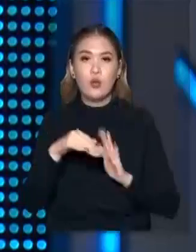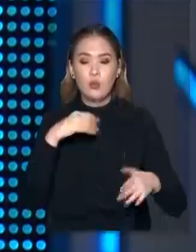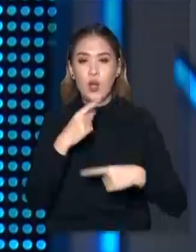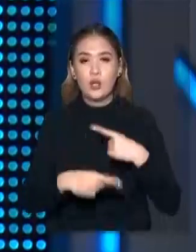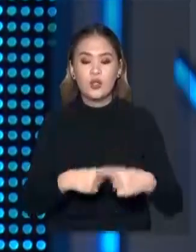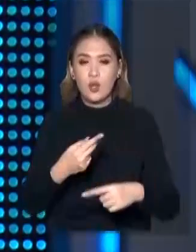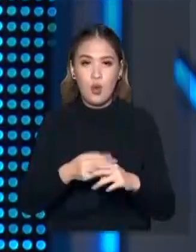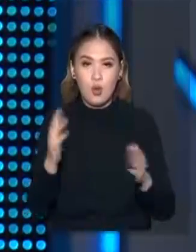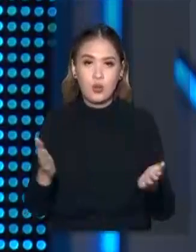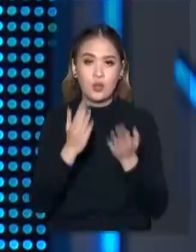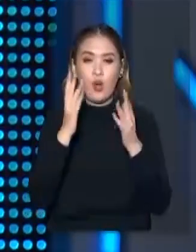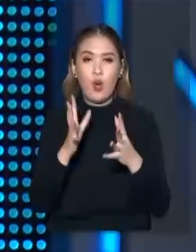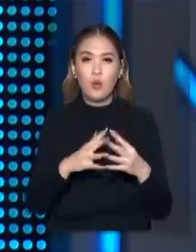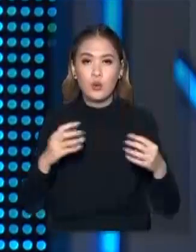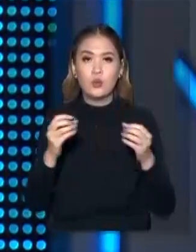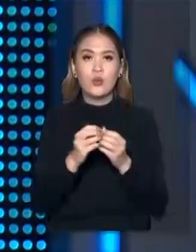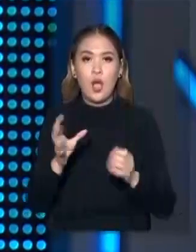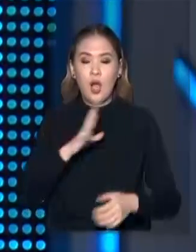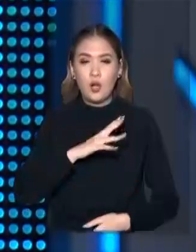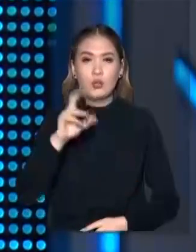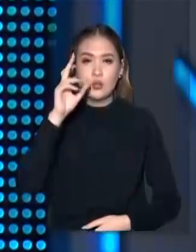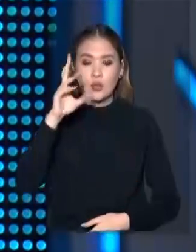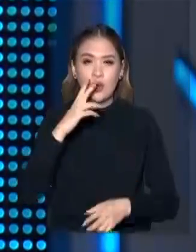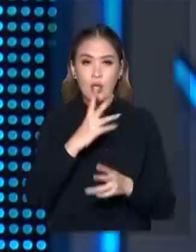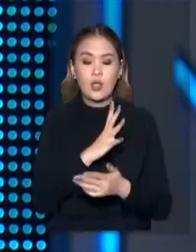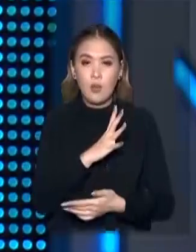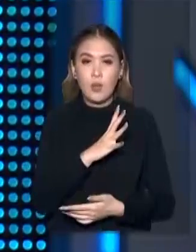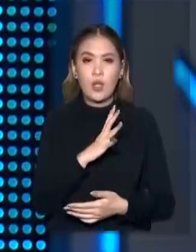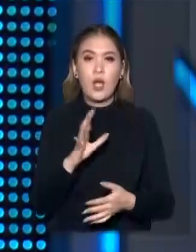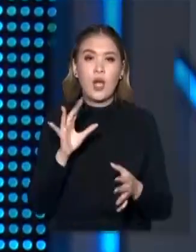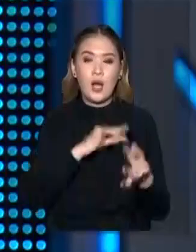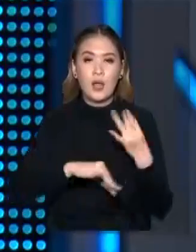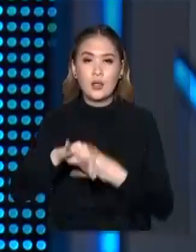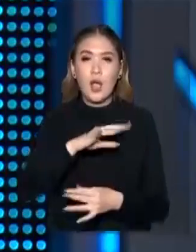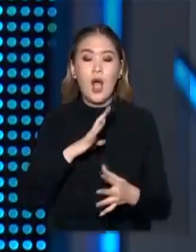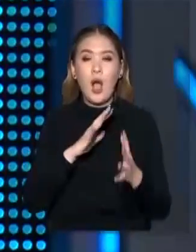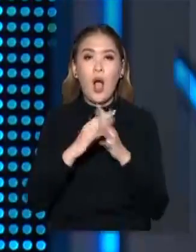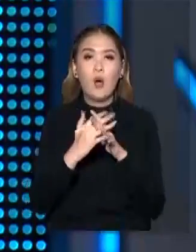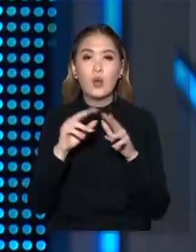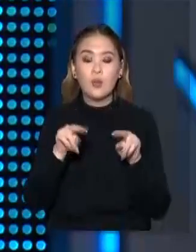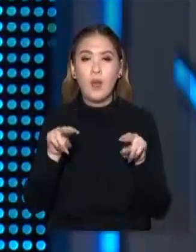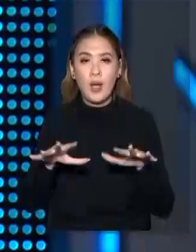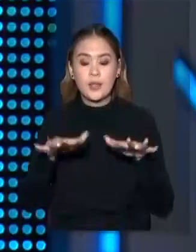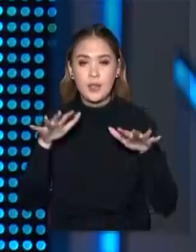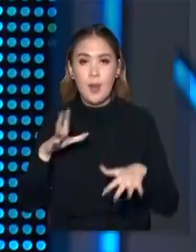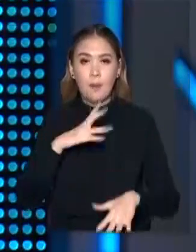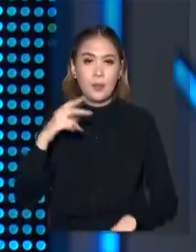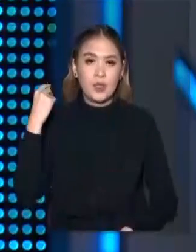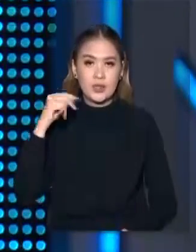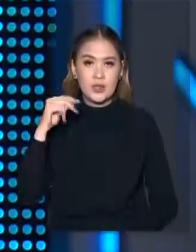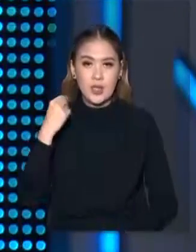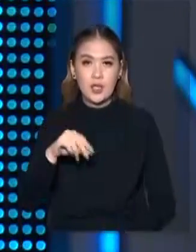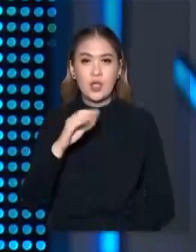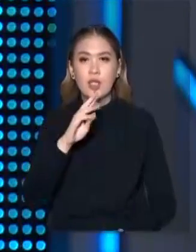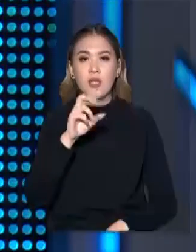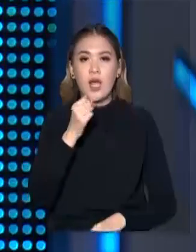қолдау және мұқтаж отбасыларды әлеуметтік қамсыздандыру жайы талқыланды. Ал ауыл партиясынан ел